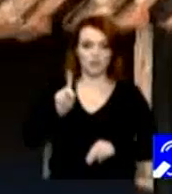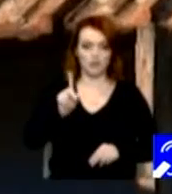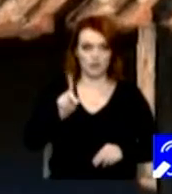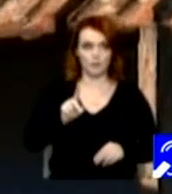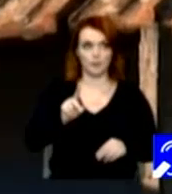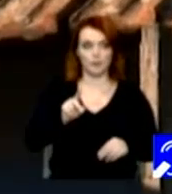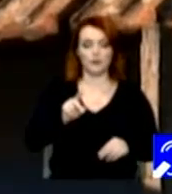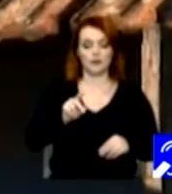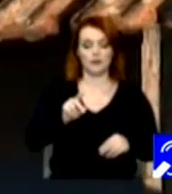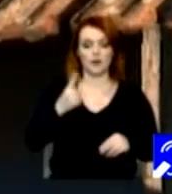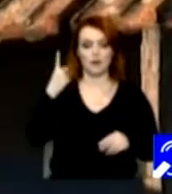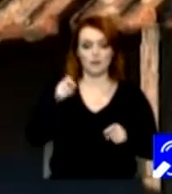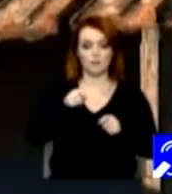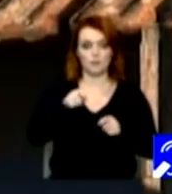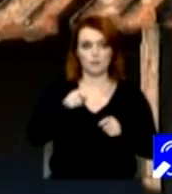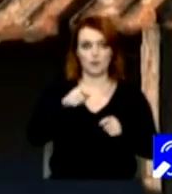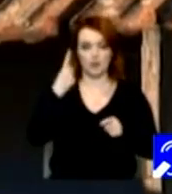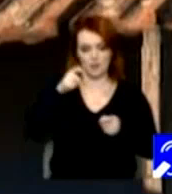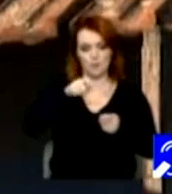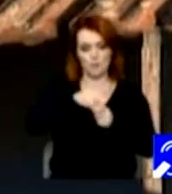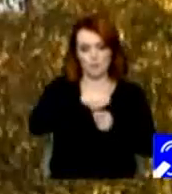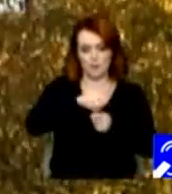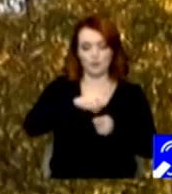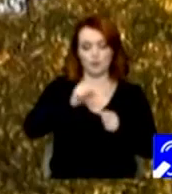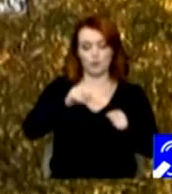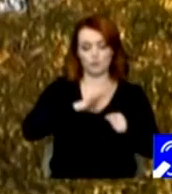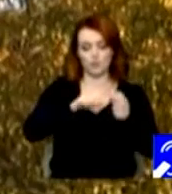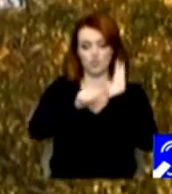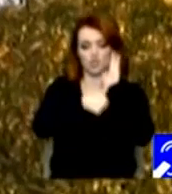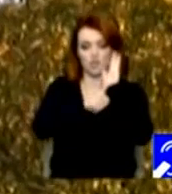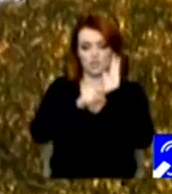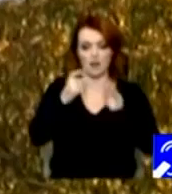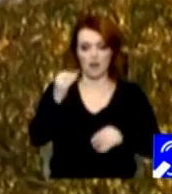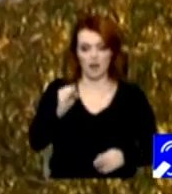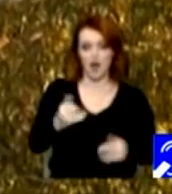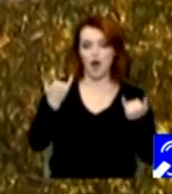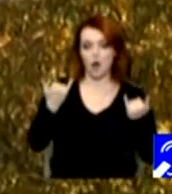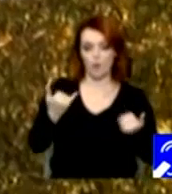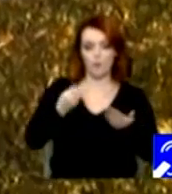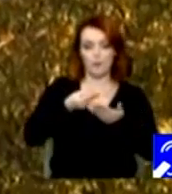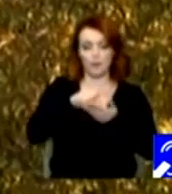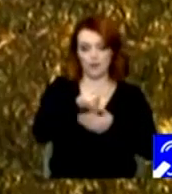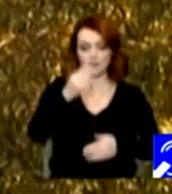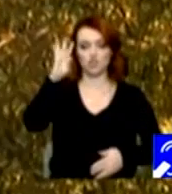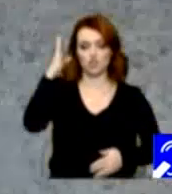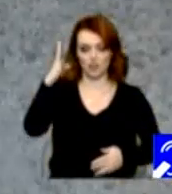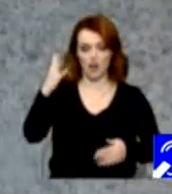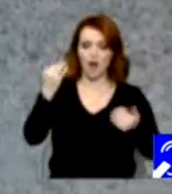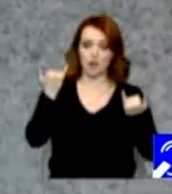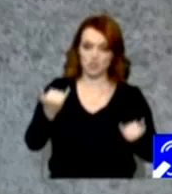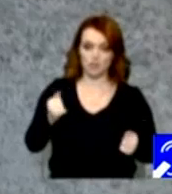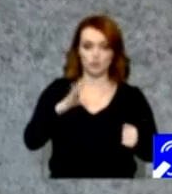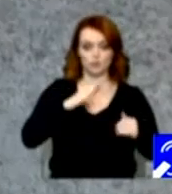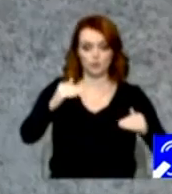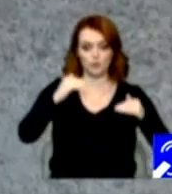va fi mai mare de 6 RON si prietenii achita acum în patru labe și 23 de bani astăzi am realizat acordul